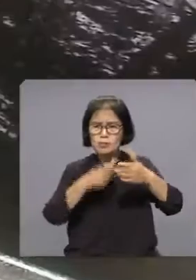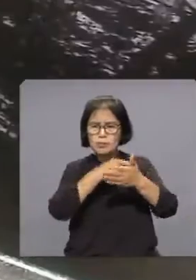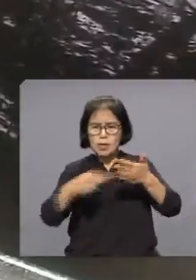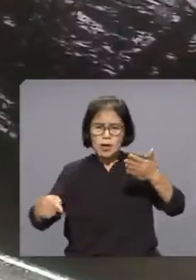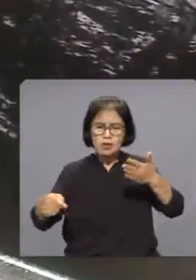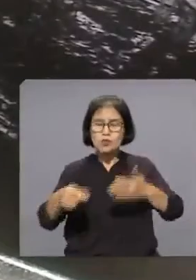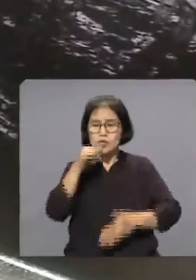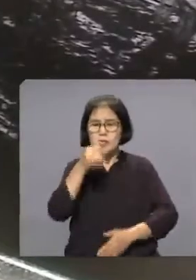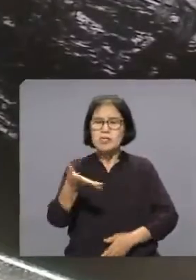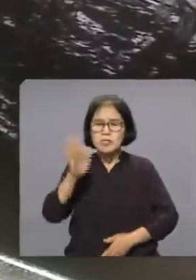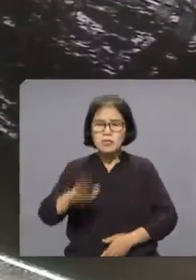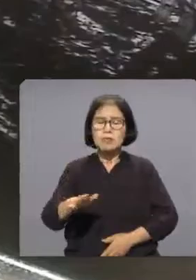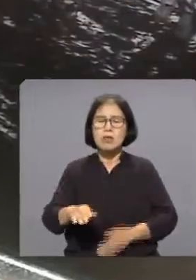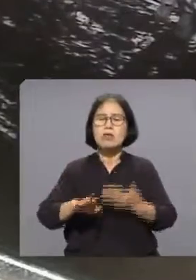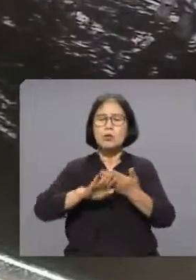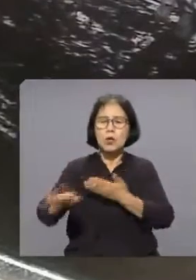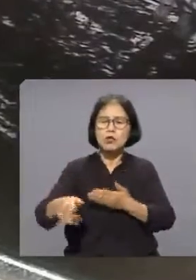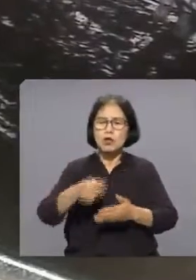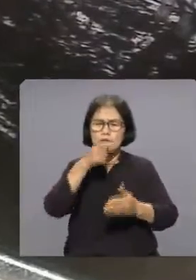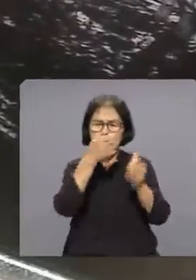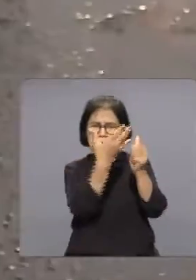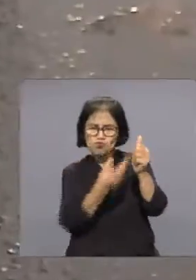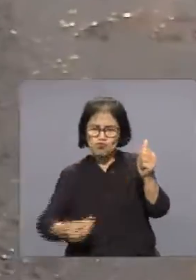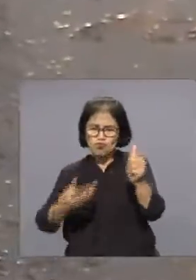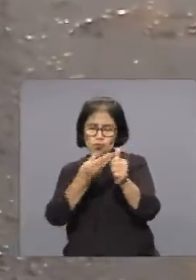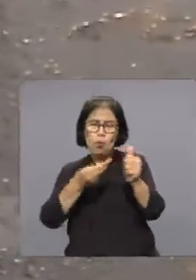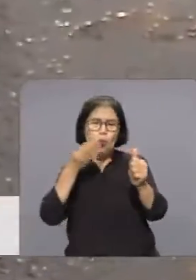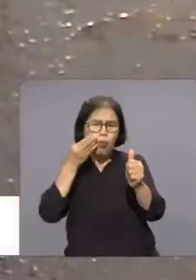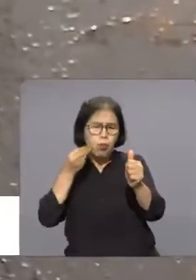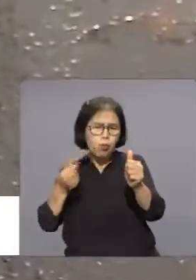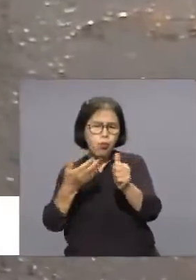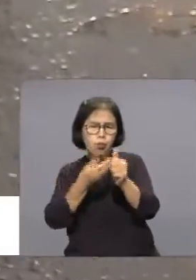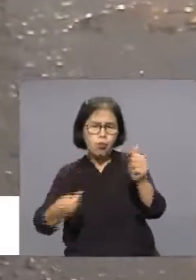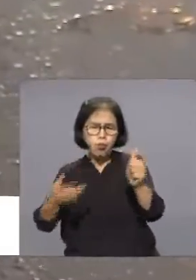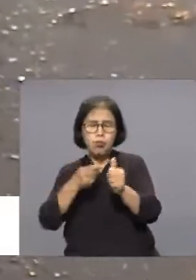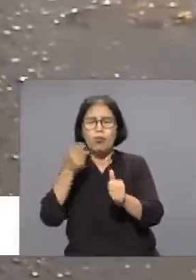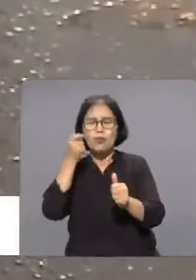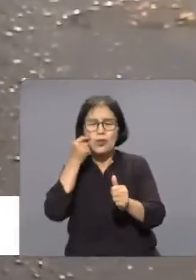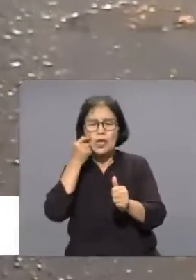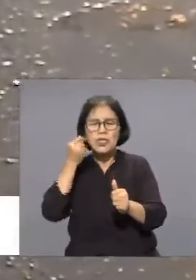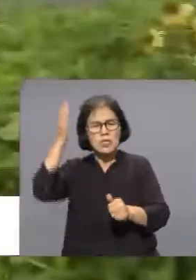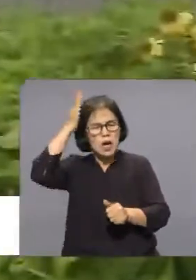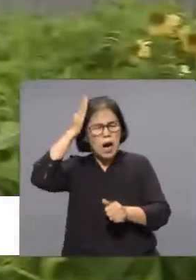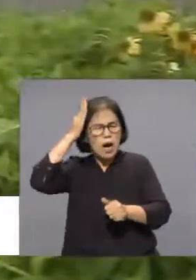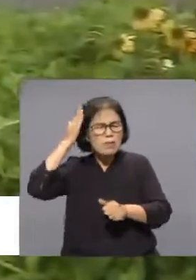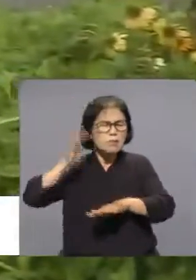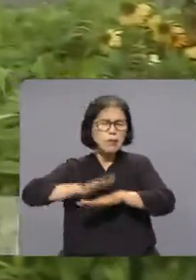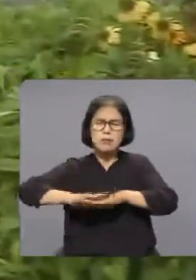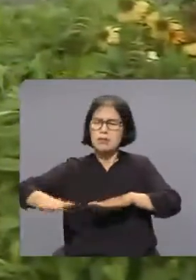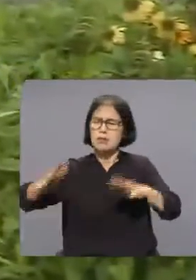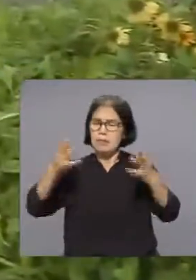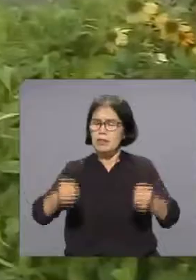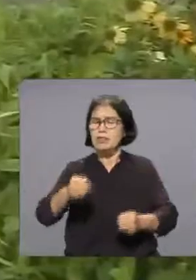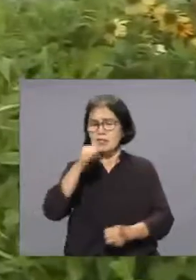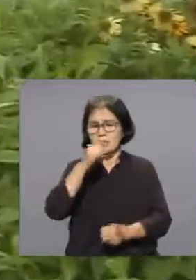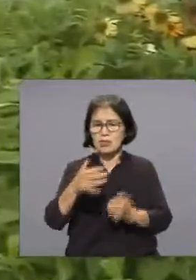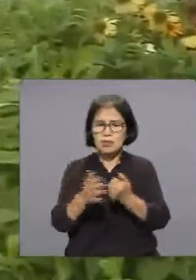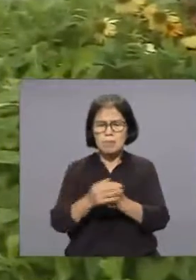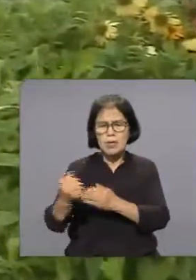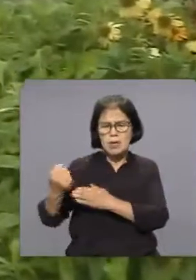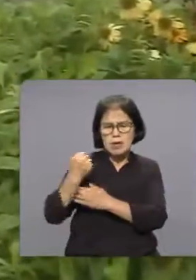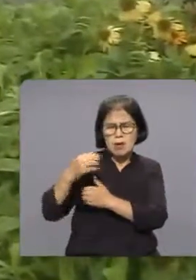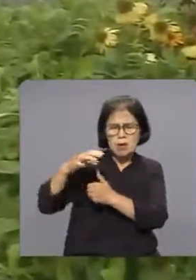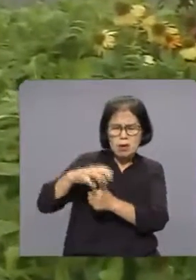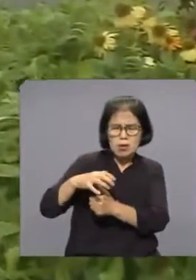점도 있지만 이외에도 빗물이 잘 빠져나갈 수 없는 아스팔트가 많다는 점도 빼놓을 수 없습니다. 그래서 이렇게 압력을